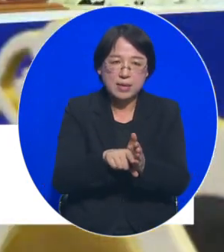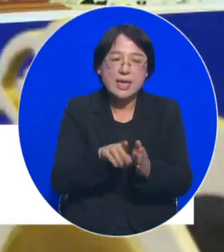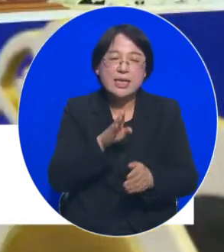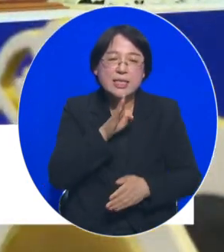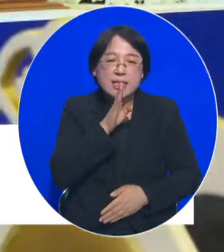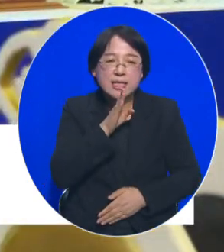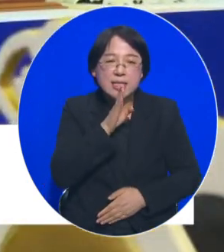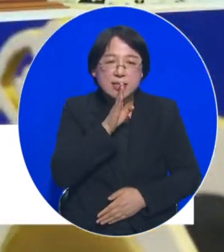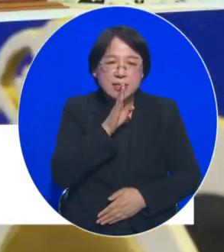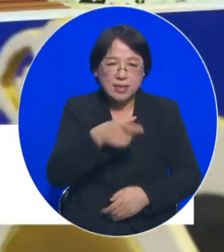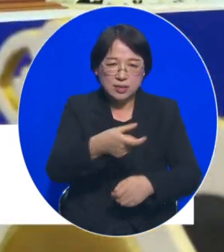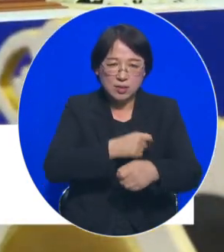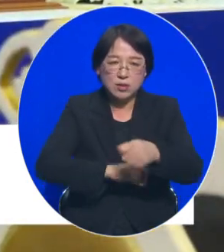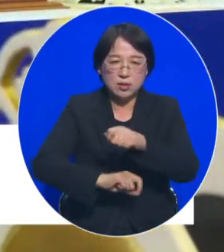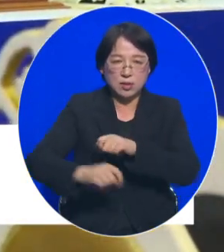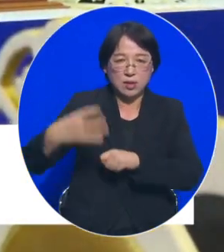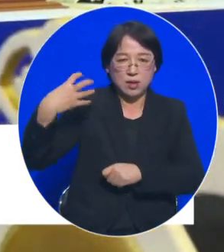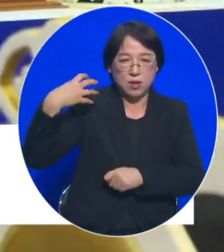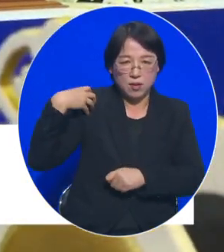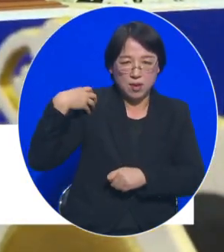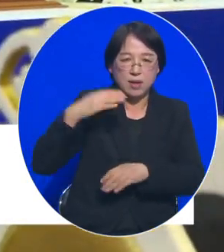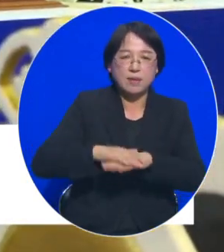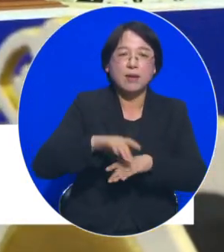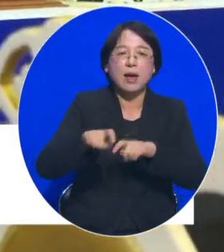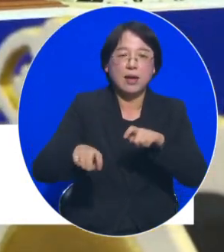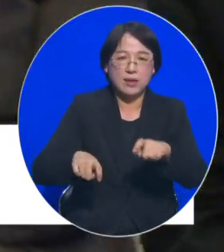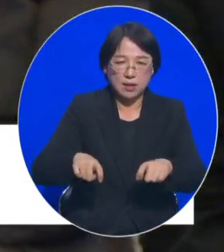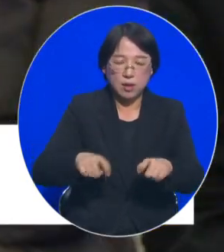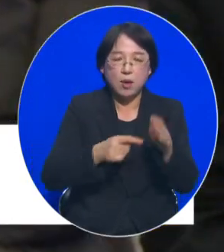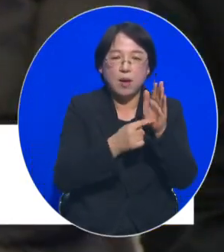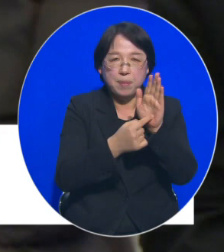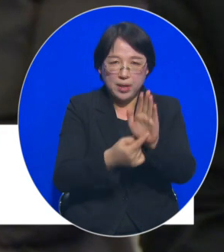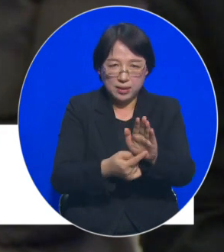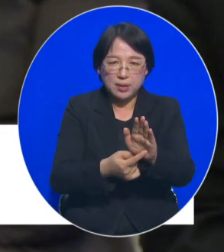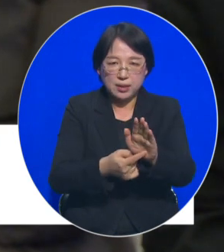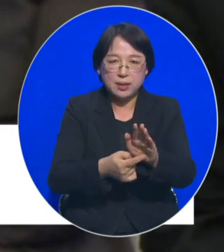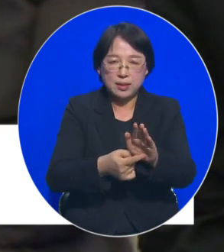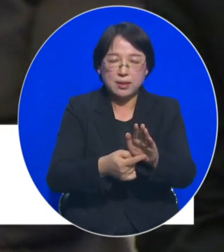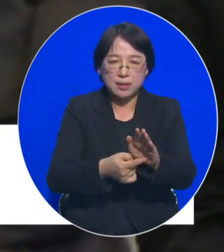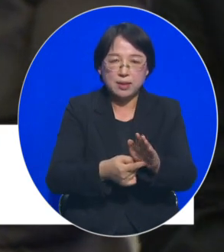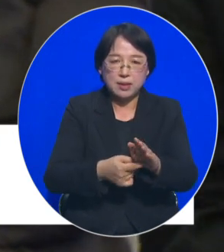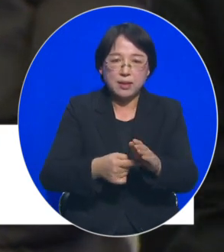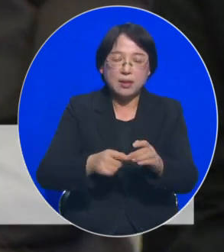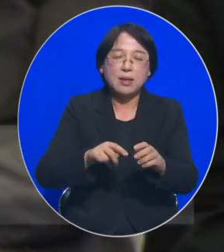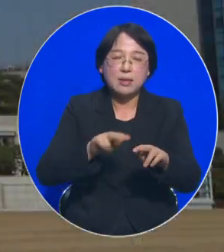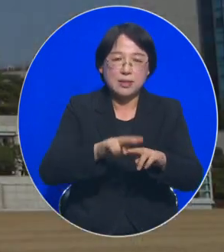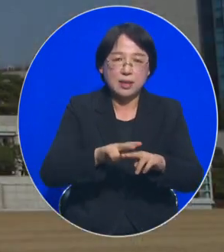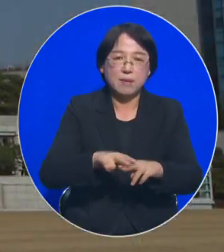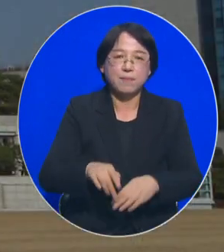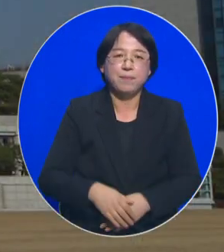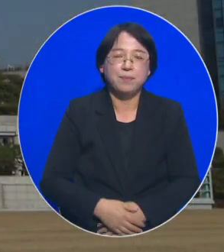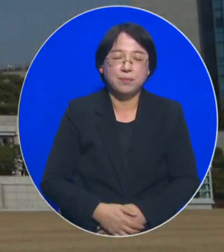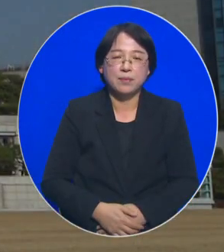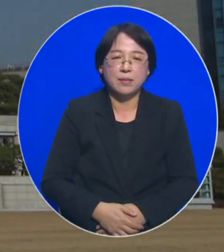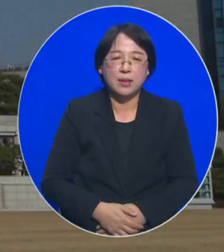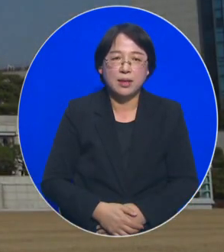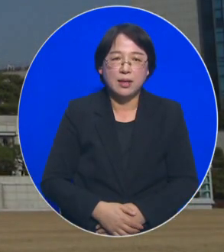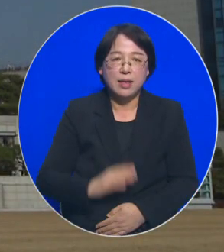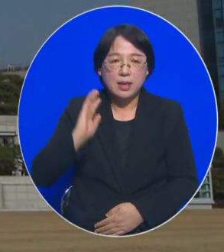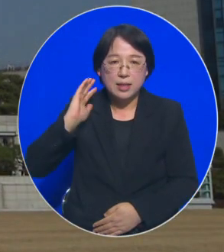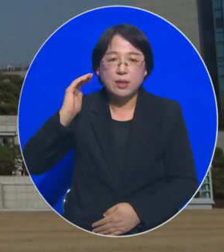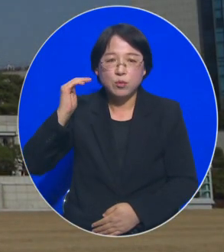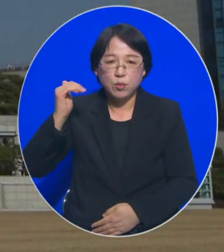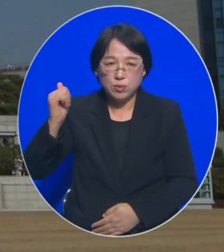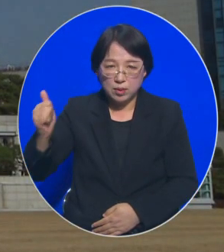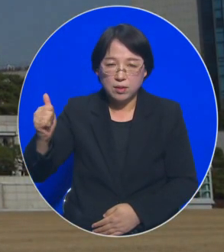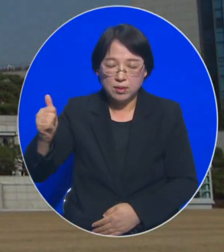실질적인 적극적인 역할을 하겠다고 이제 밝힌 자리라고 볼 수 있겠습니다 대통령 실도